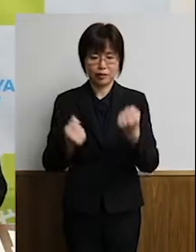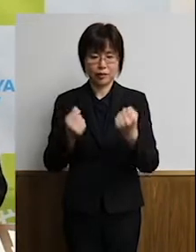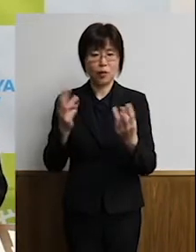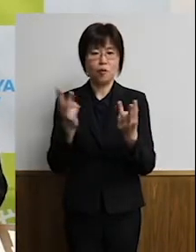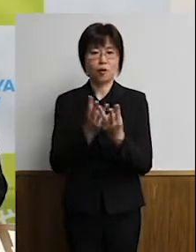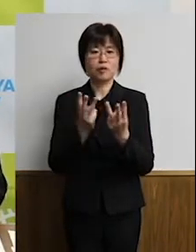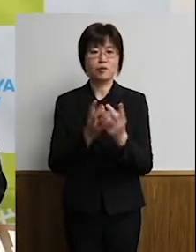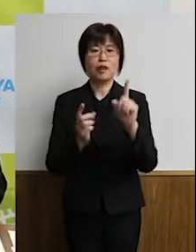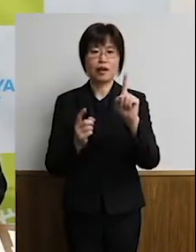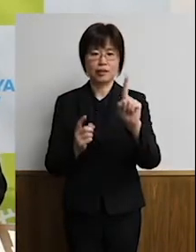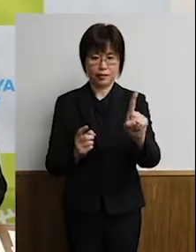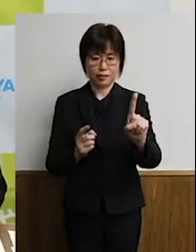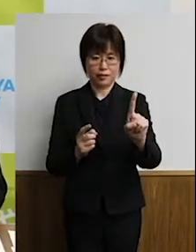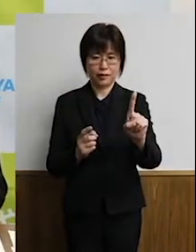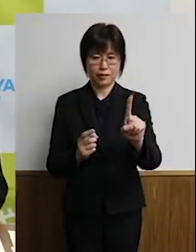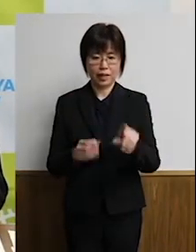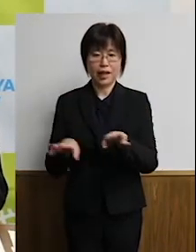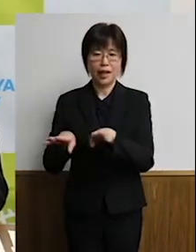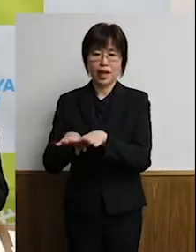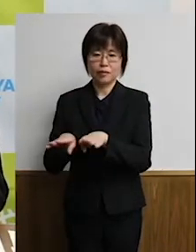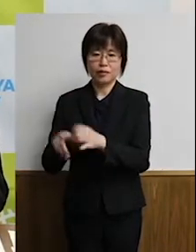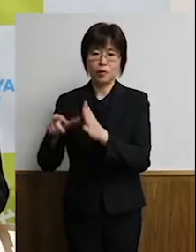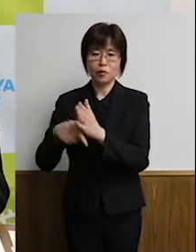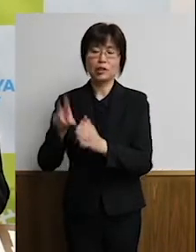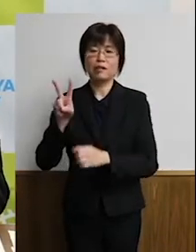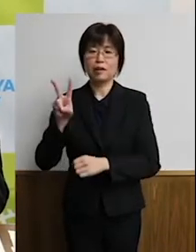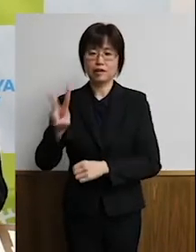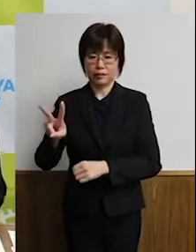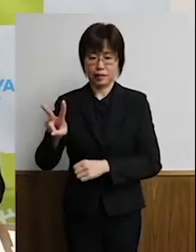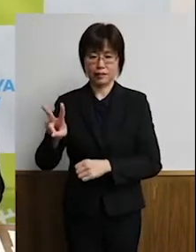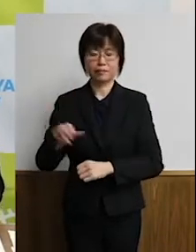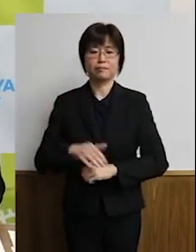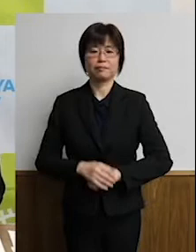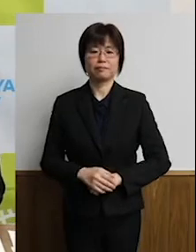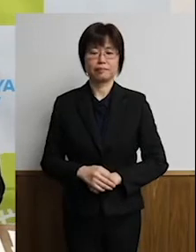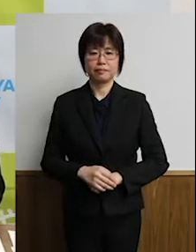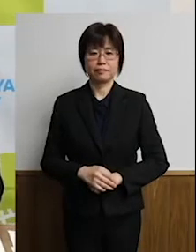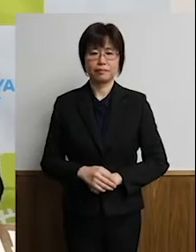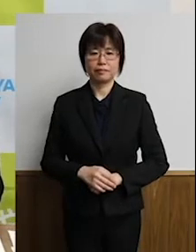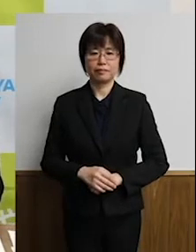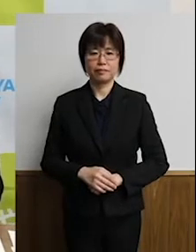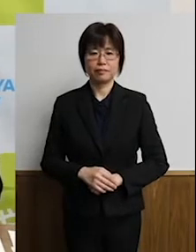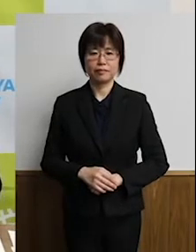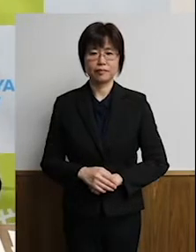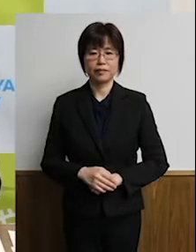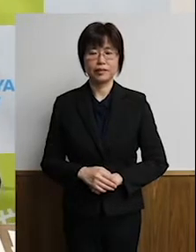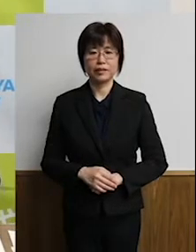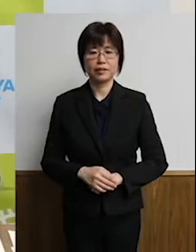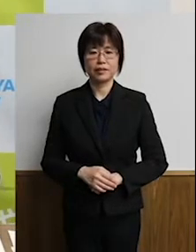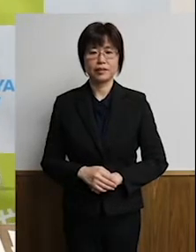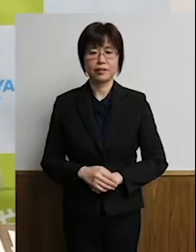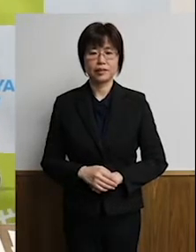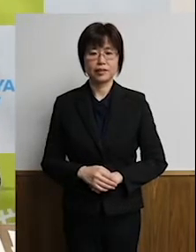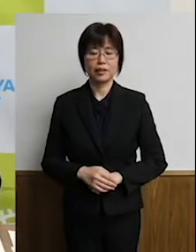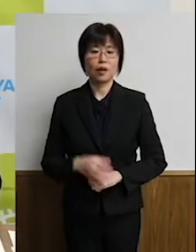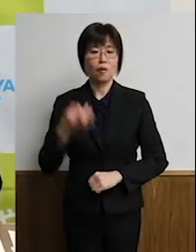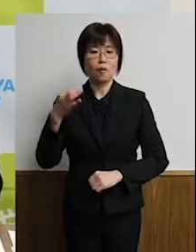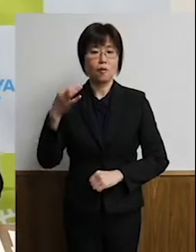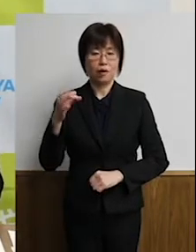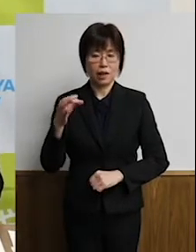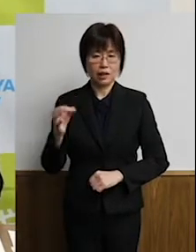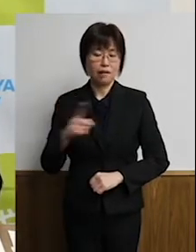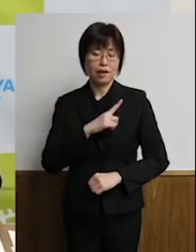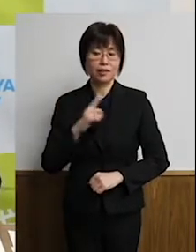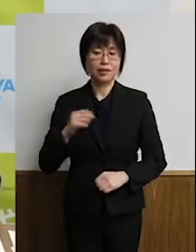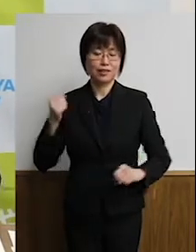は平日1台、休日2台を予定しております。運賃につきましては、乗り降り自由の1